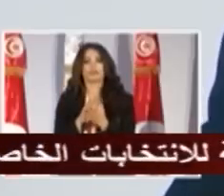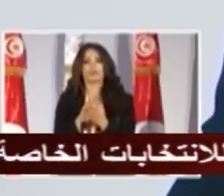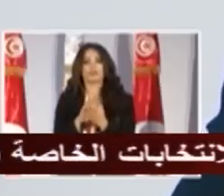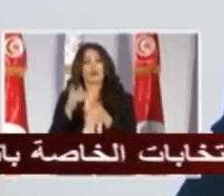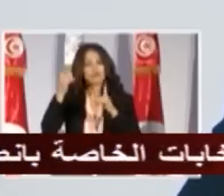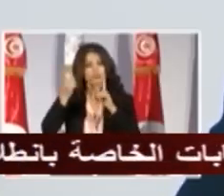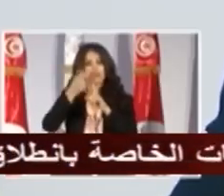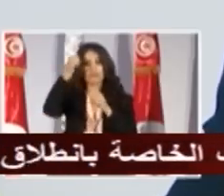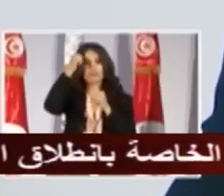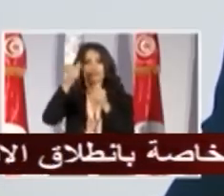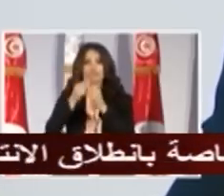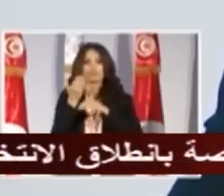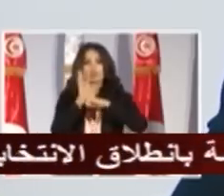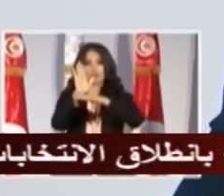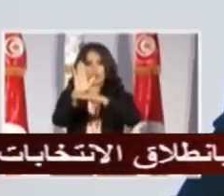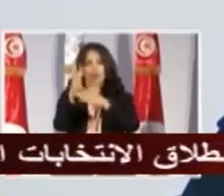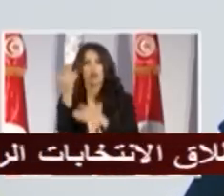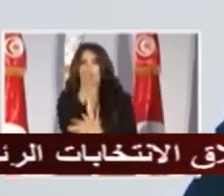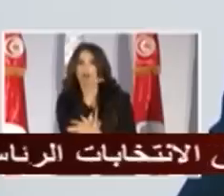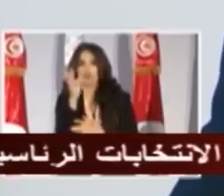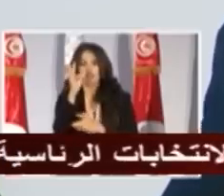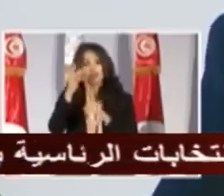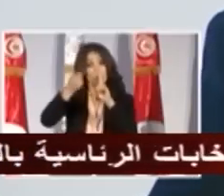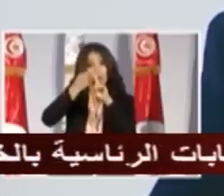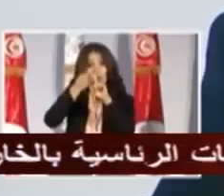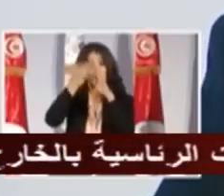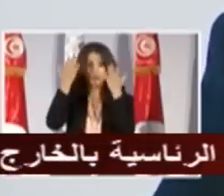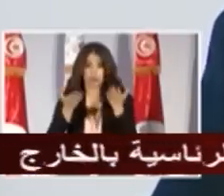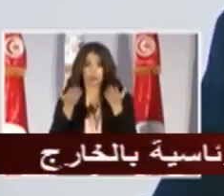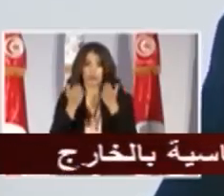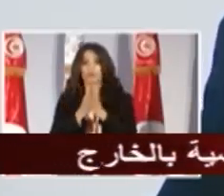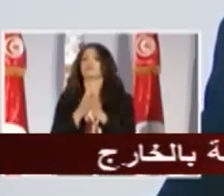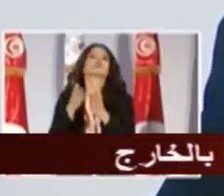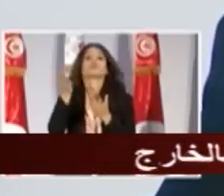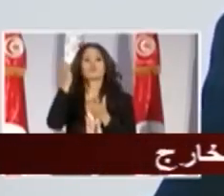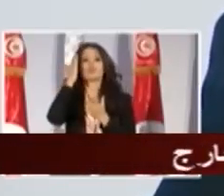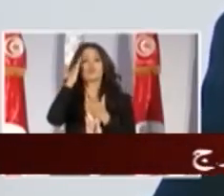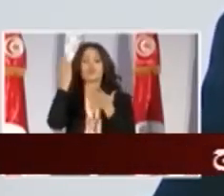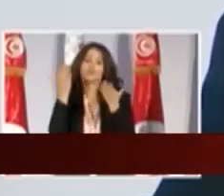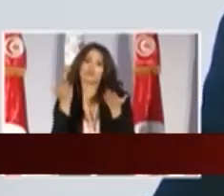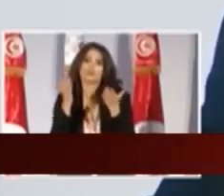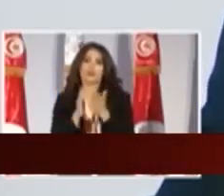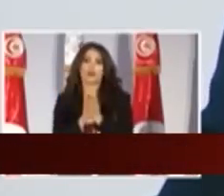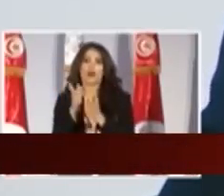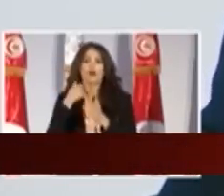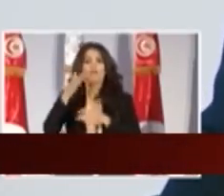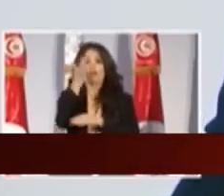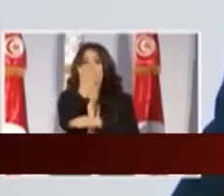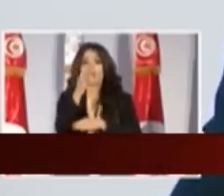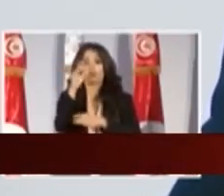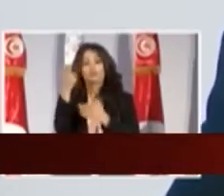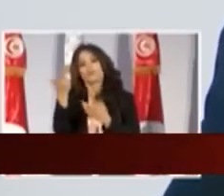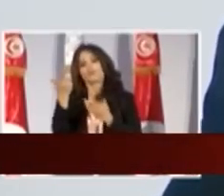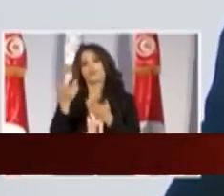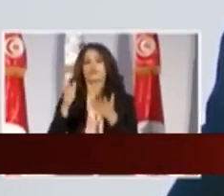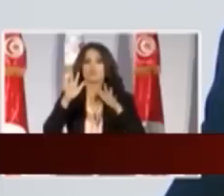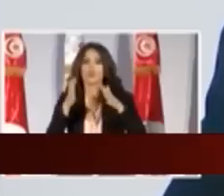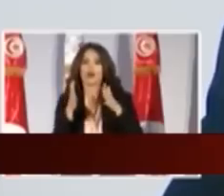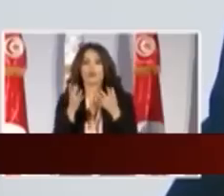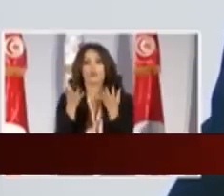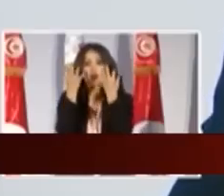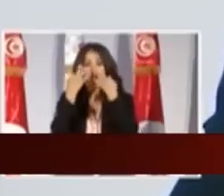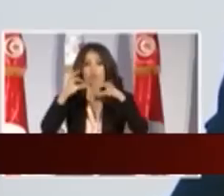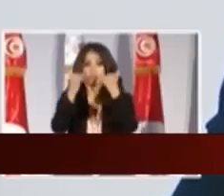منها فرنسا بالذات تعلمون ان فرنسا على 10